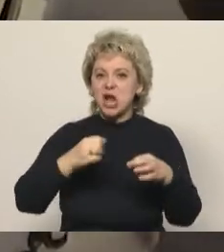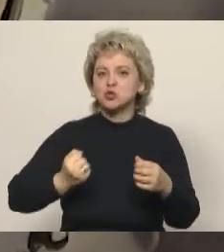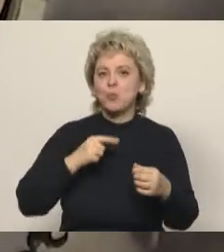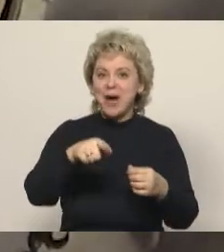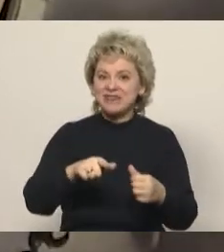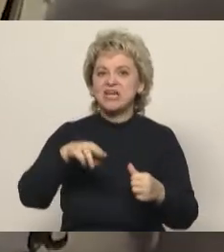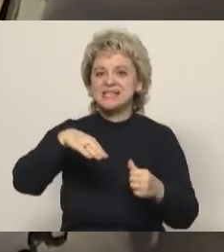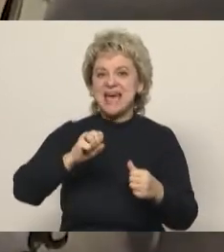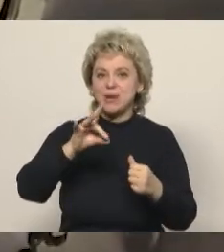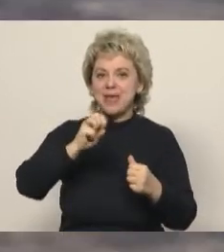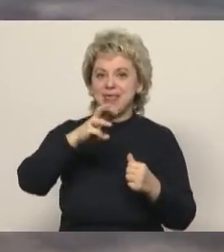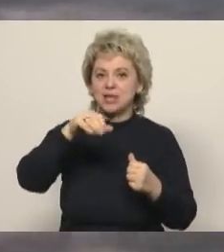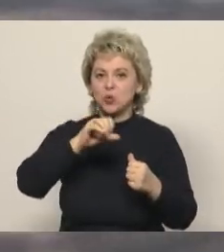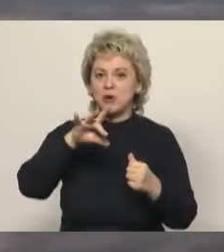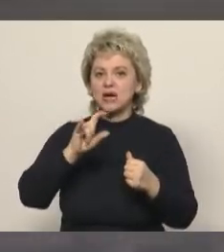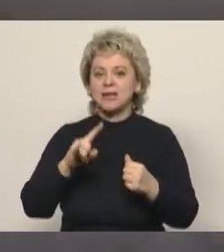транспортно-боевые терминаторы.